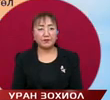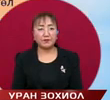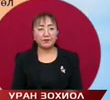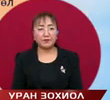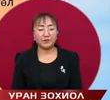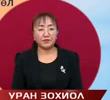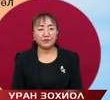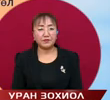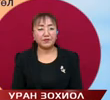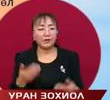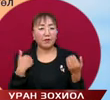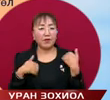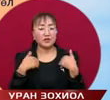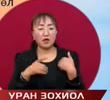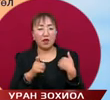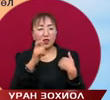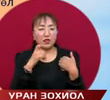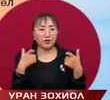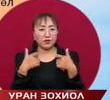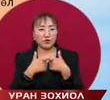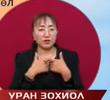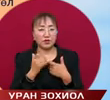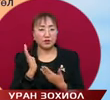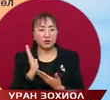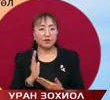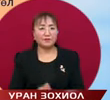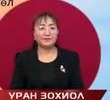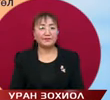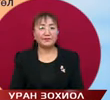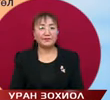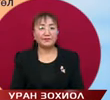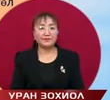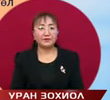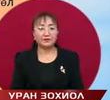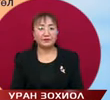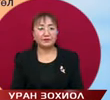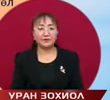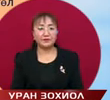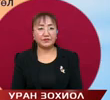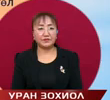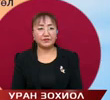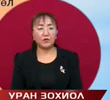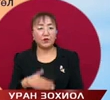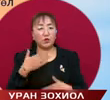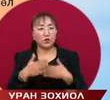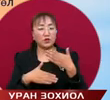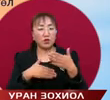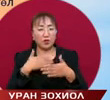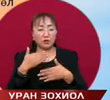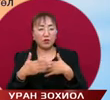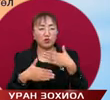За багшийнхаа хариултаа тулгаараа. Зохиолын хэсэг дээр үйл явдал маань